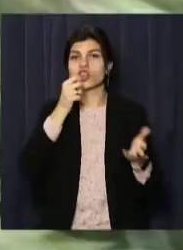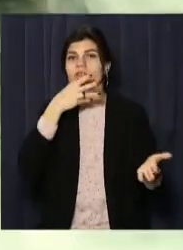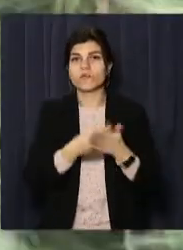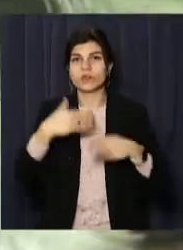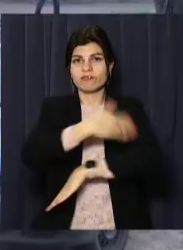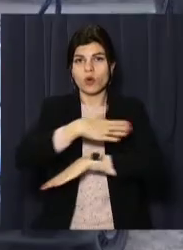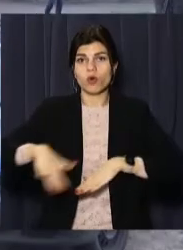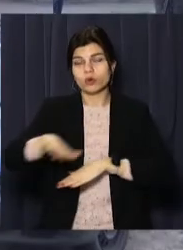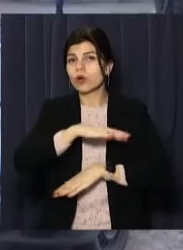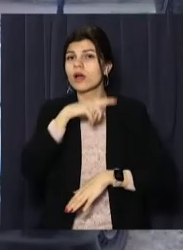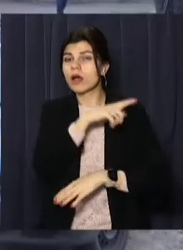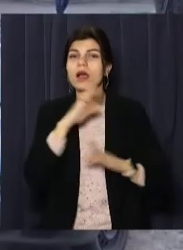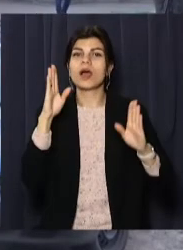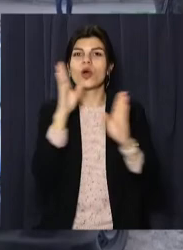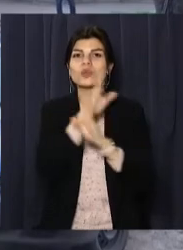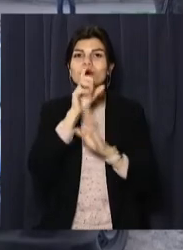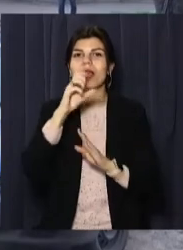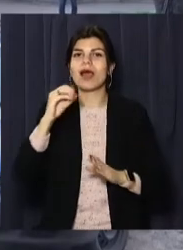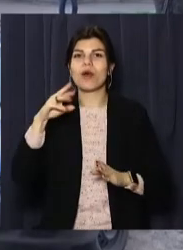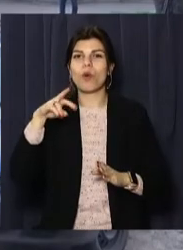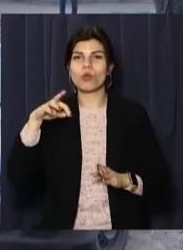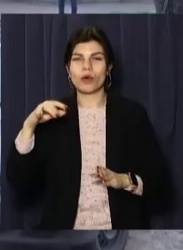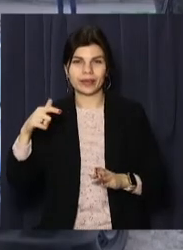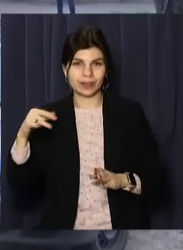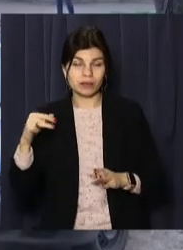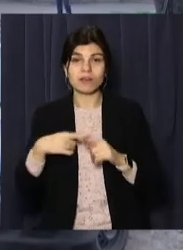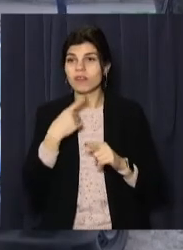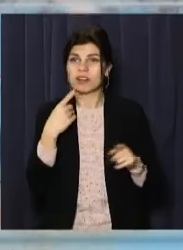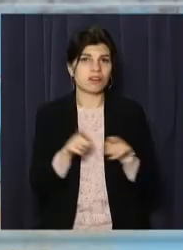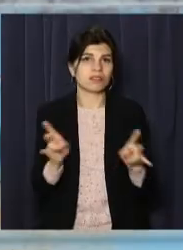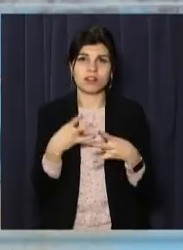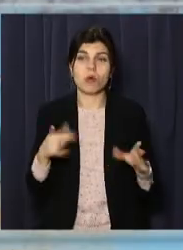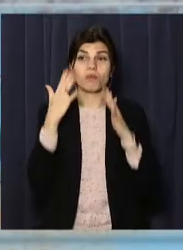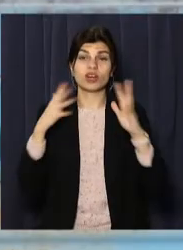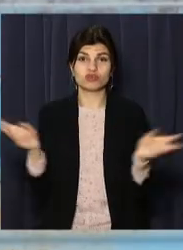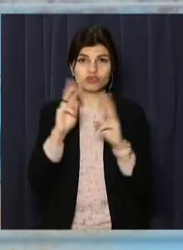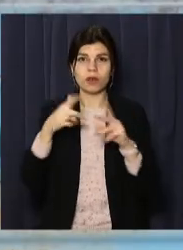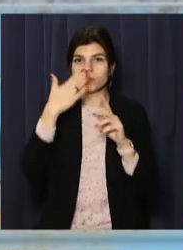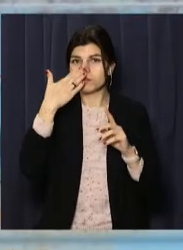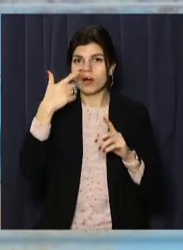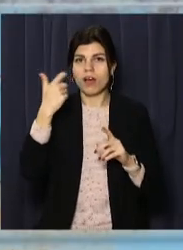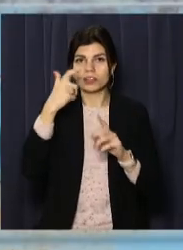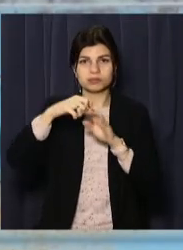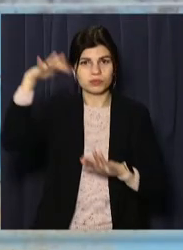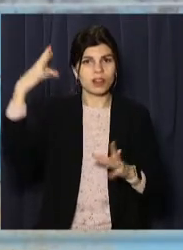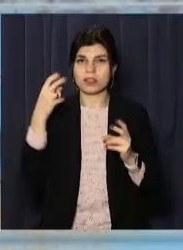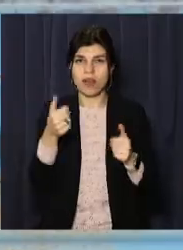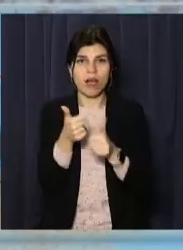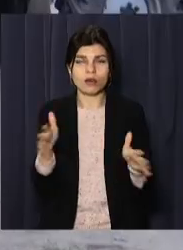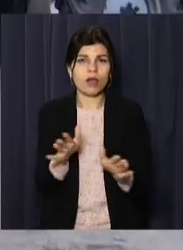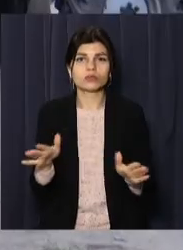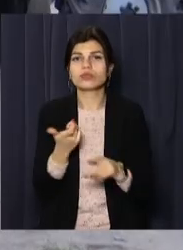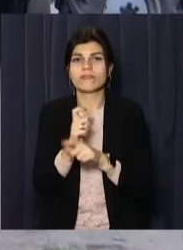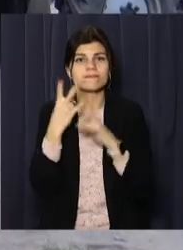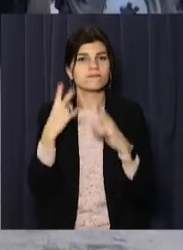подвір'ї. Екологи так чинити не радять. Адже при розкладанні дерева виділяється небезпечний газ метан. Він не тільки